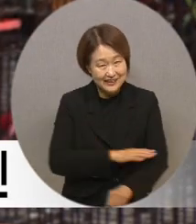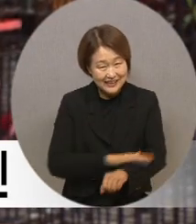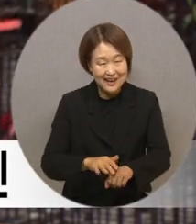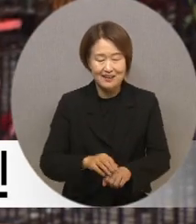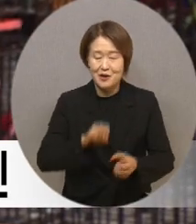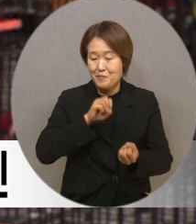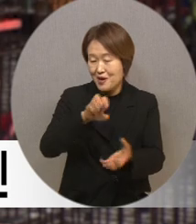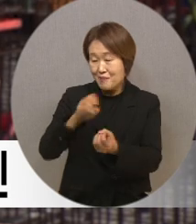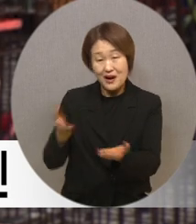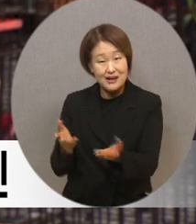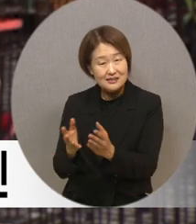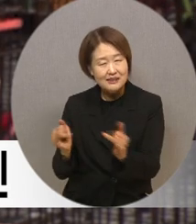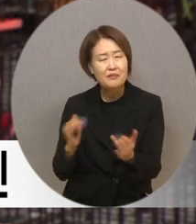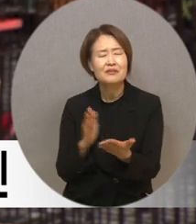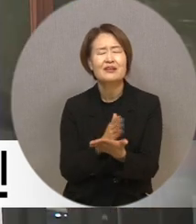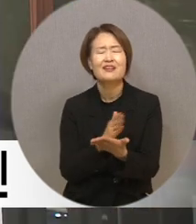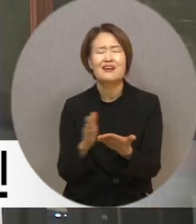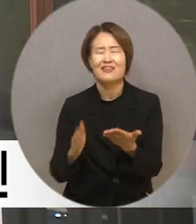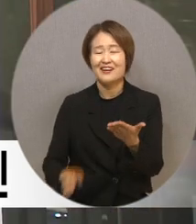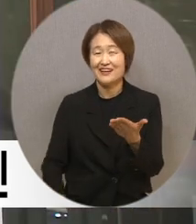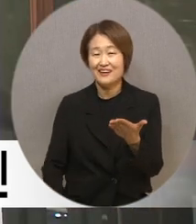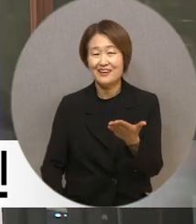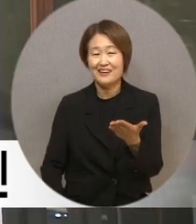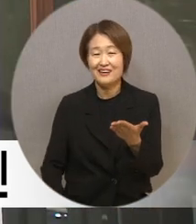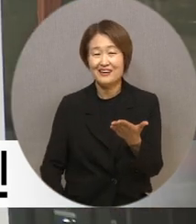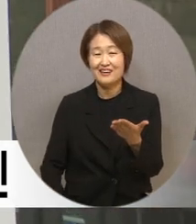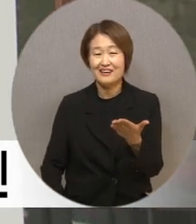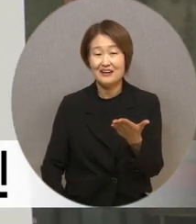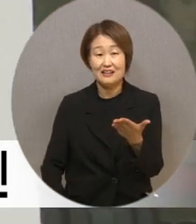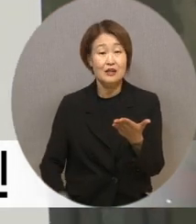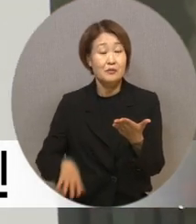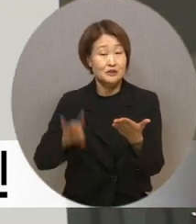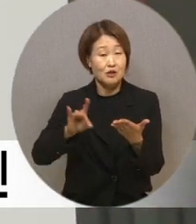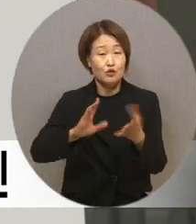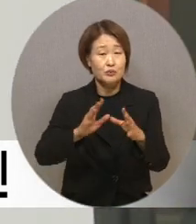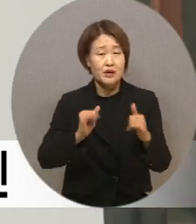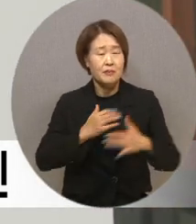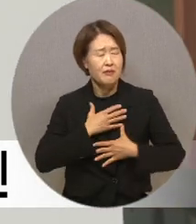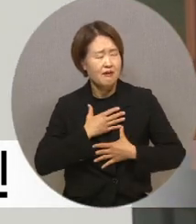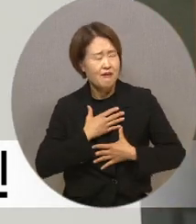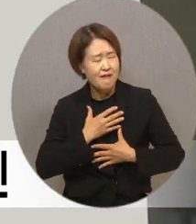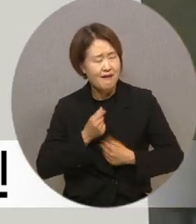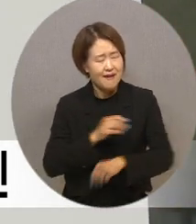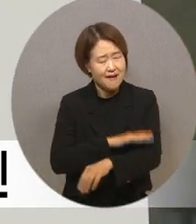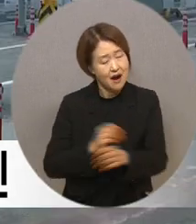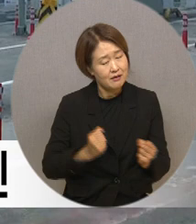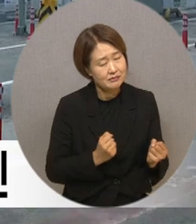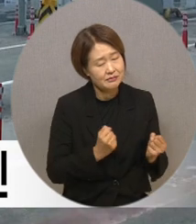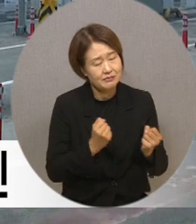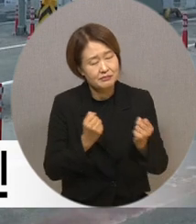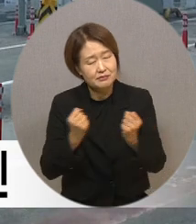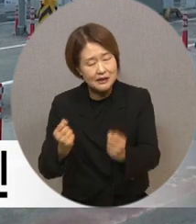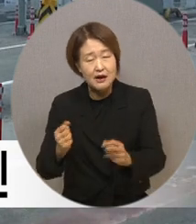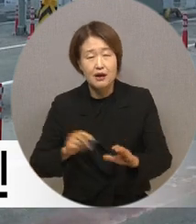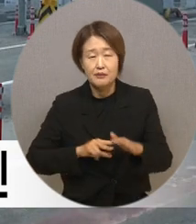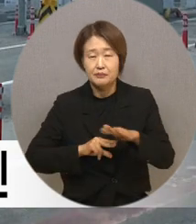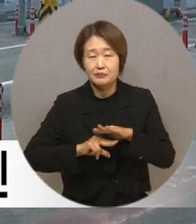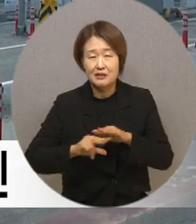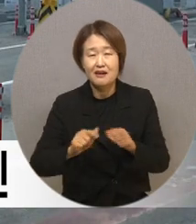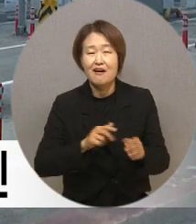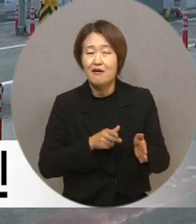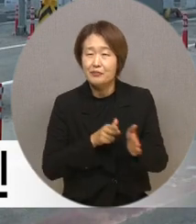택배 근로자 지원으로 나뉩니다. 먼저 국토교통부는 국민들의 편안한 이동을 위해 고속도로